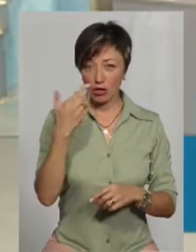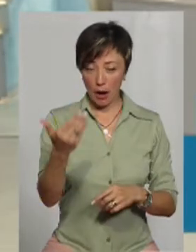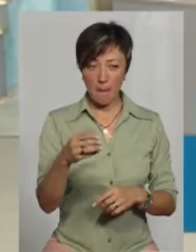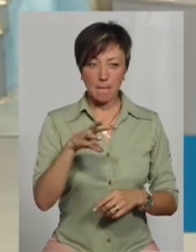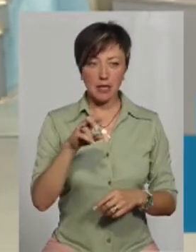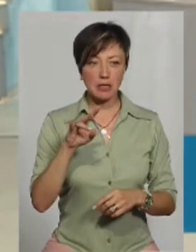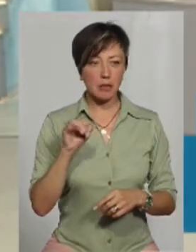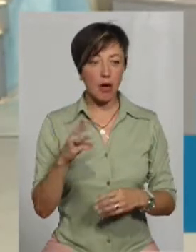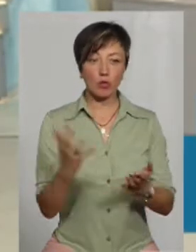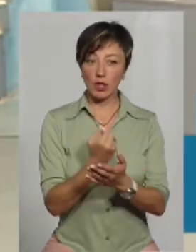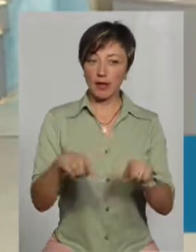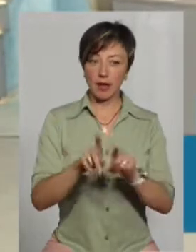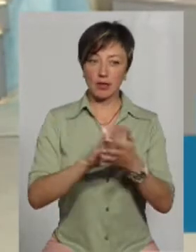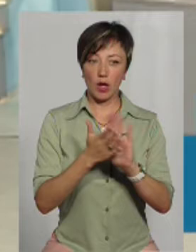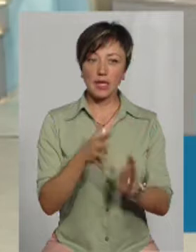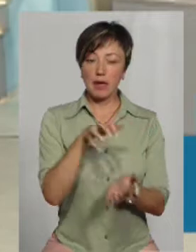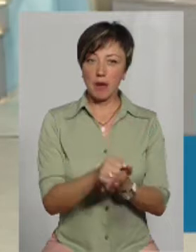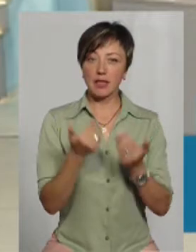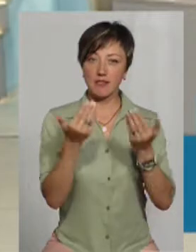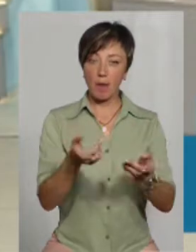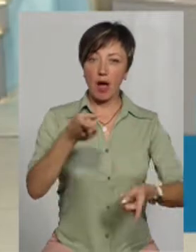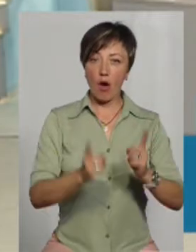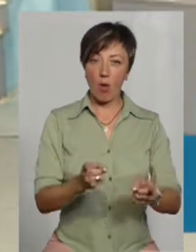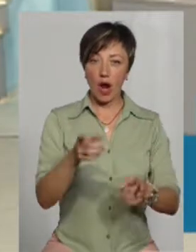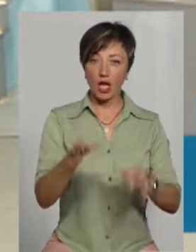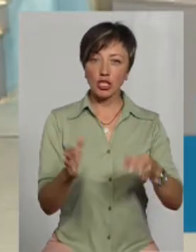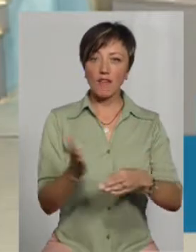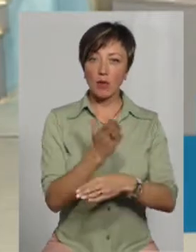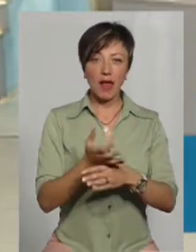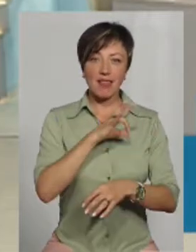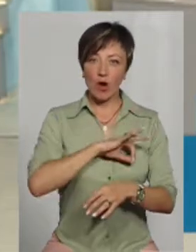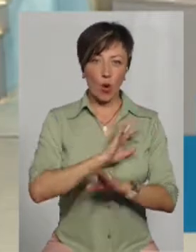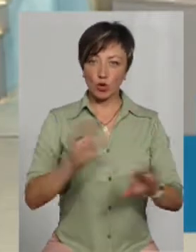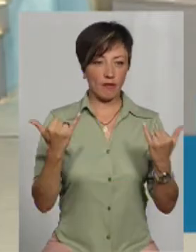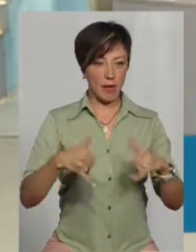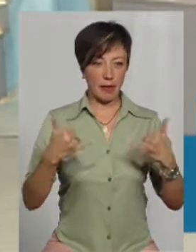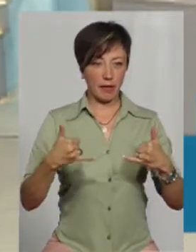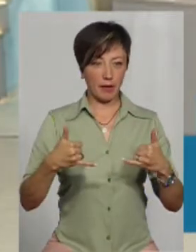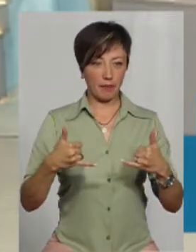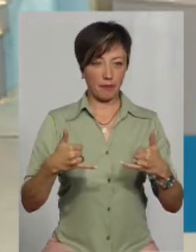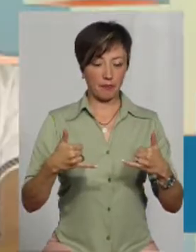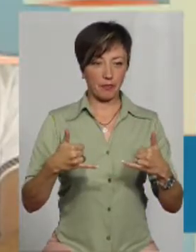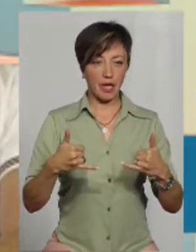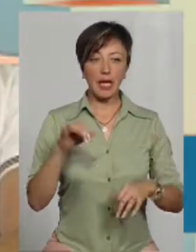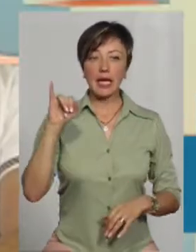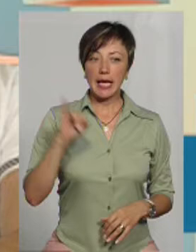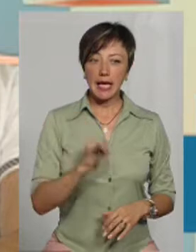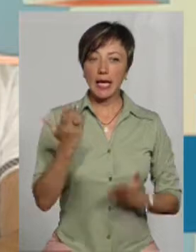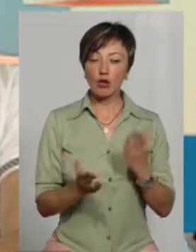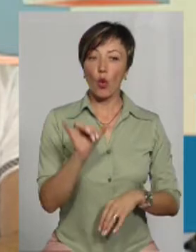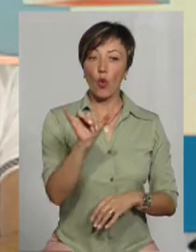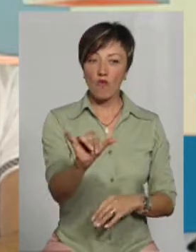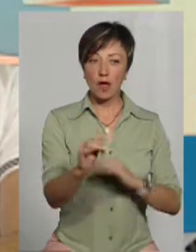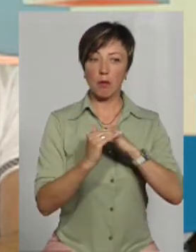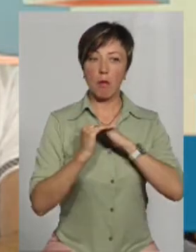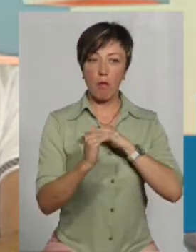Максим, виходить така ситуація. Якщо ми займаємося з вами органічним виробництвом, ми не використовуємо хімію. І якщо у вас